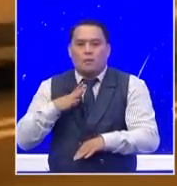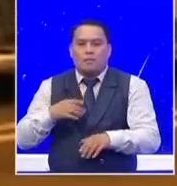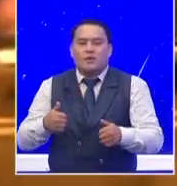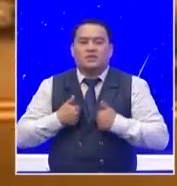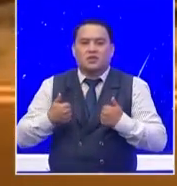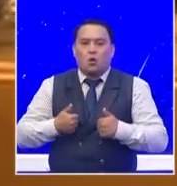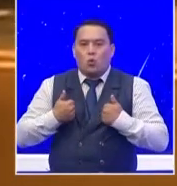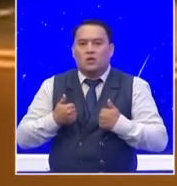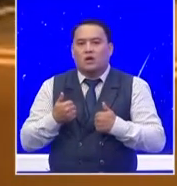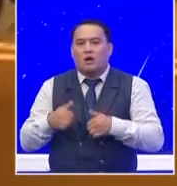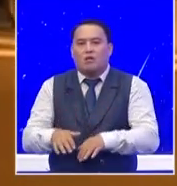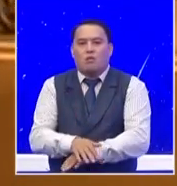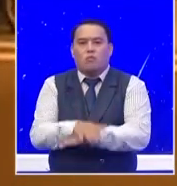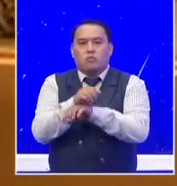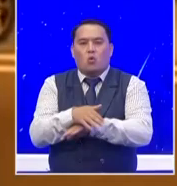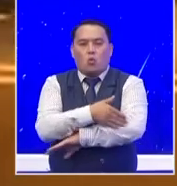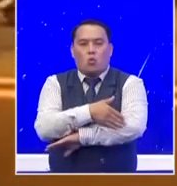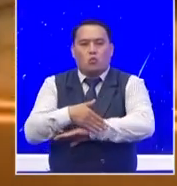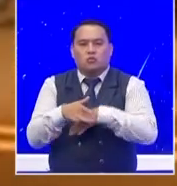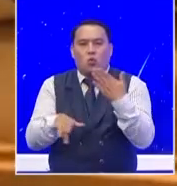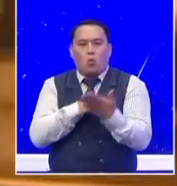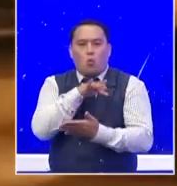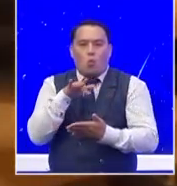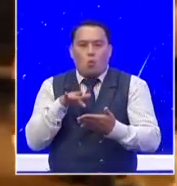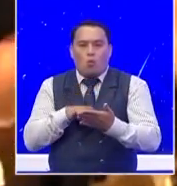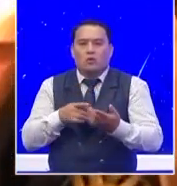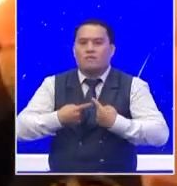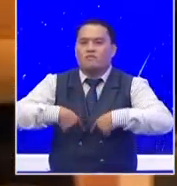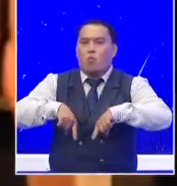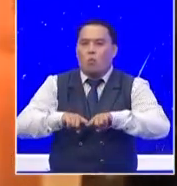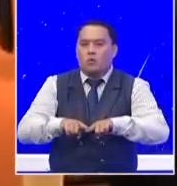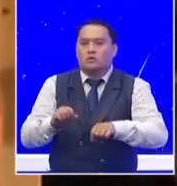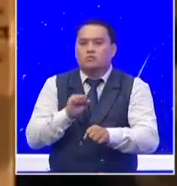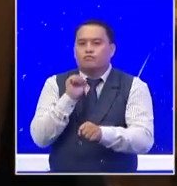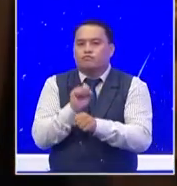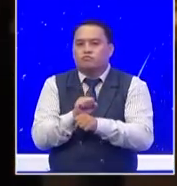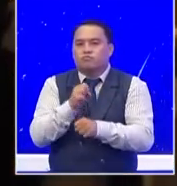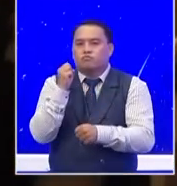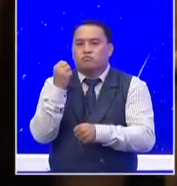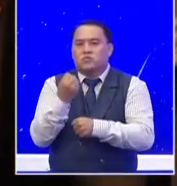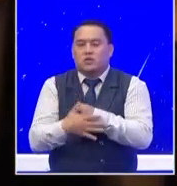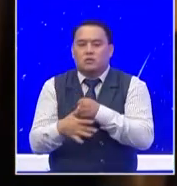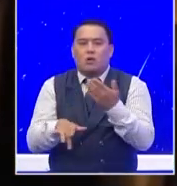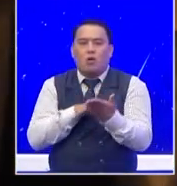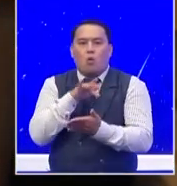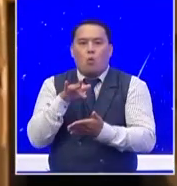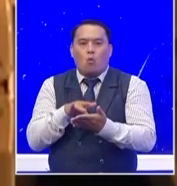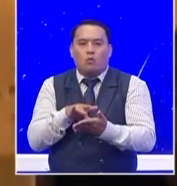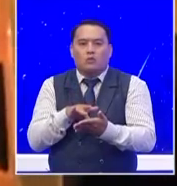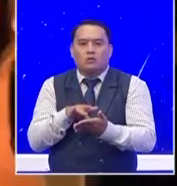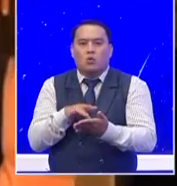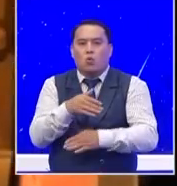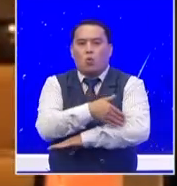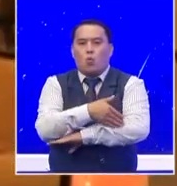попытки устранить шествие по городским улицам. ОМОН и подразделения внутренних войск блокировали центральные районы города и стали